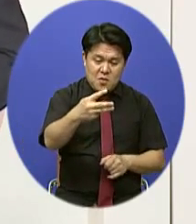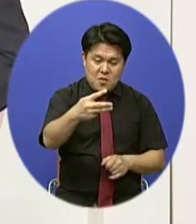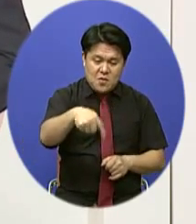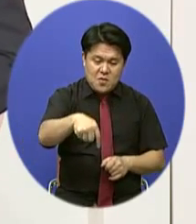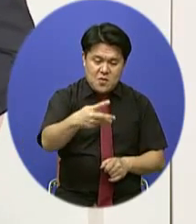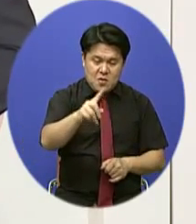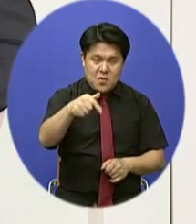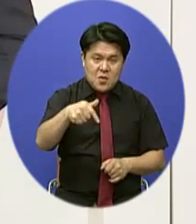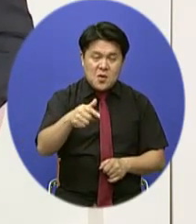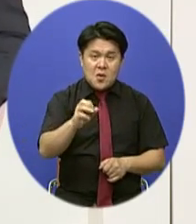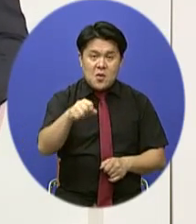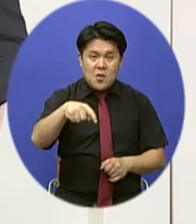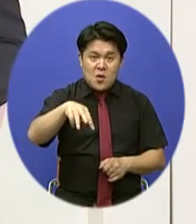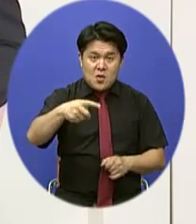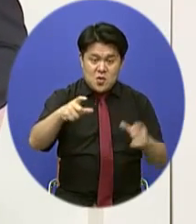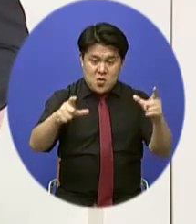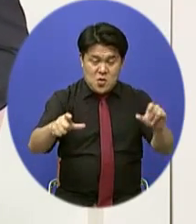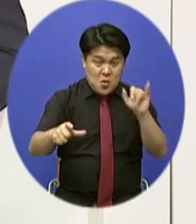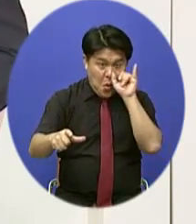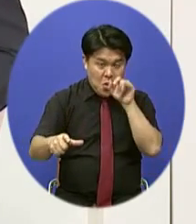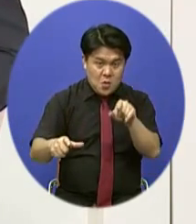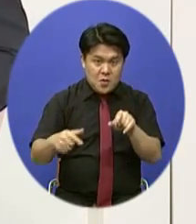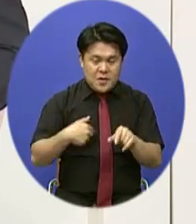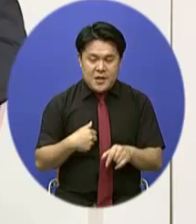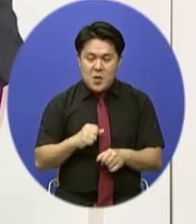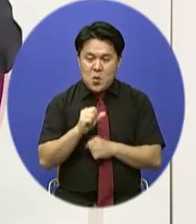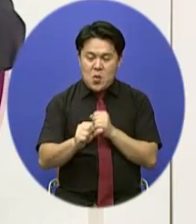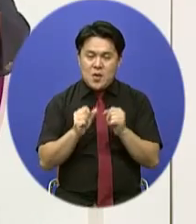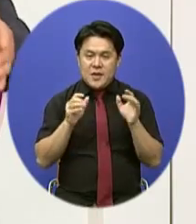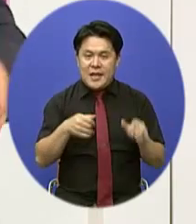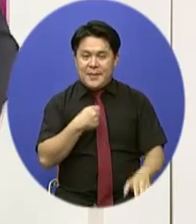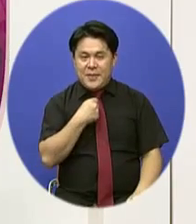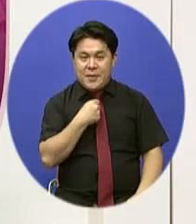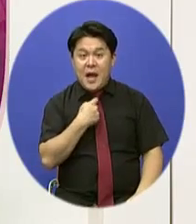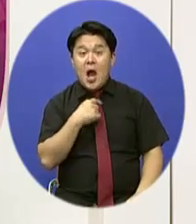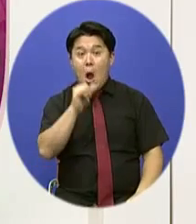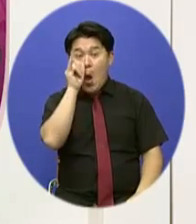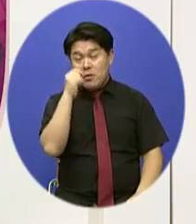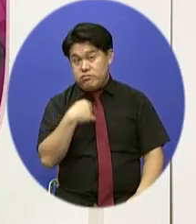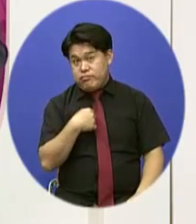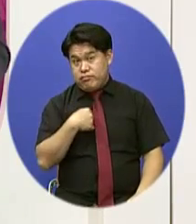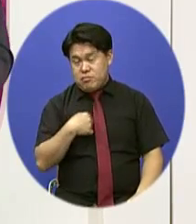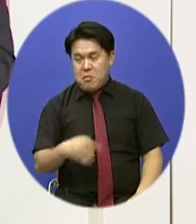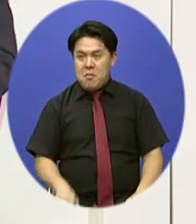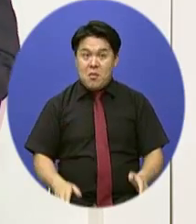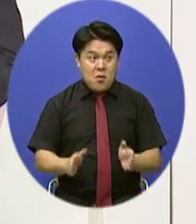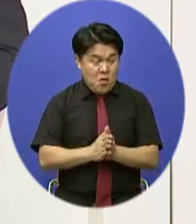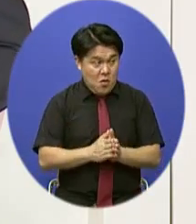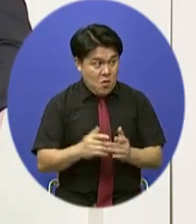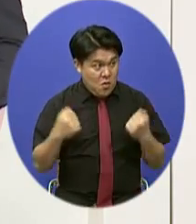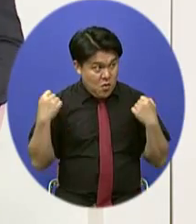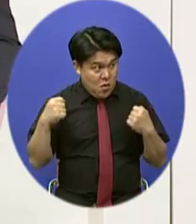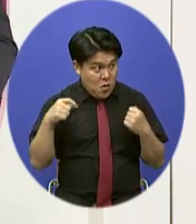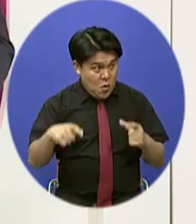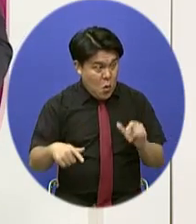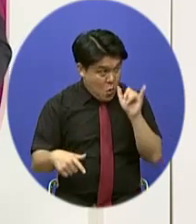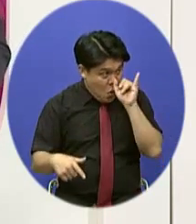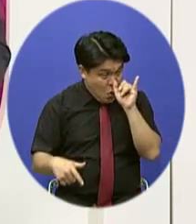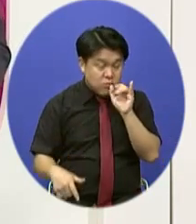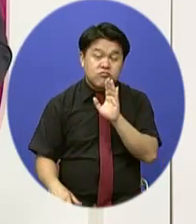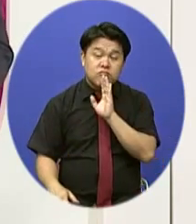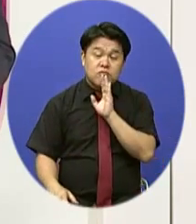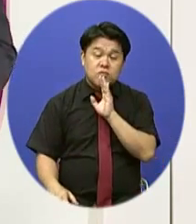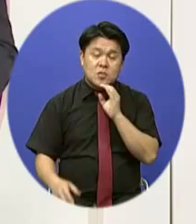제가 거기에서 네. 한 5년 진행을 했어요. 아, 그 그렇군요. 시험 무대에서. 예. 아, 거기 뭐 무대가 있었어요. 그러면요. 예. 아,